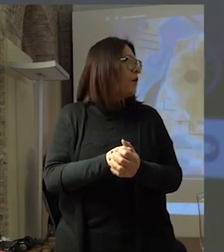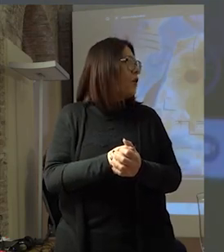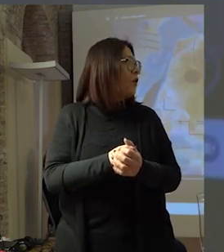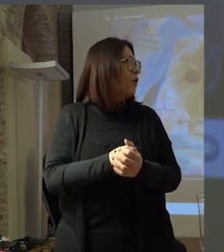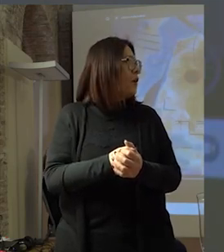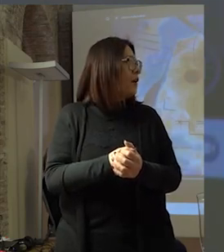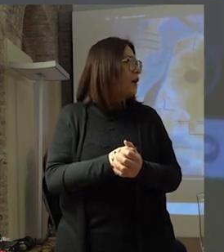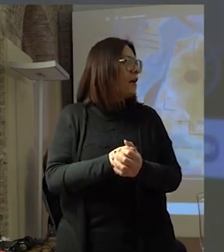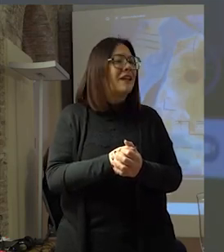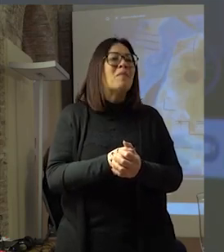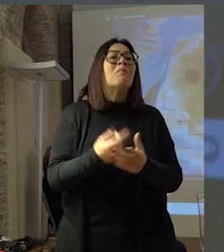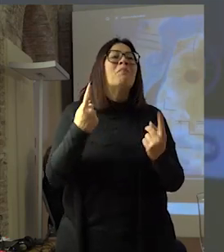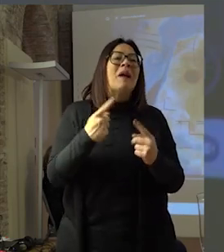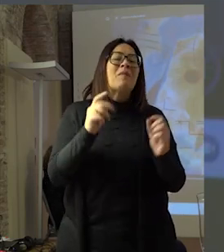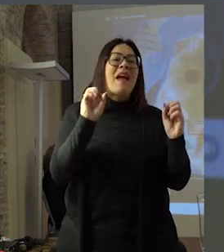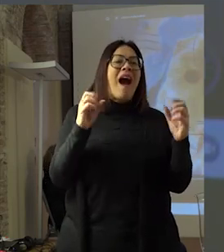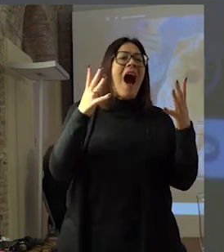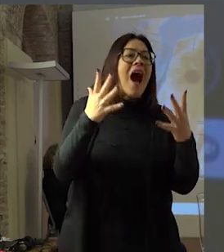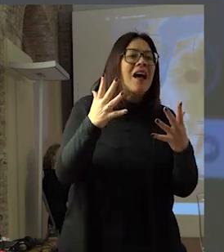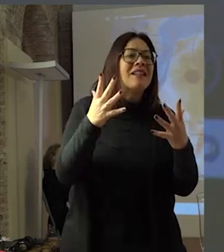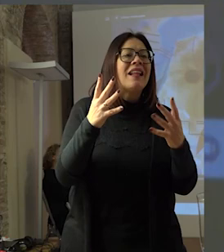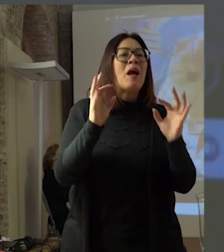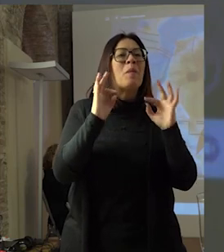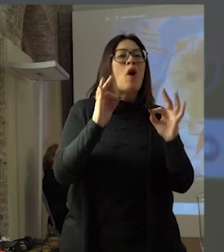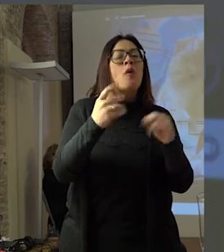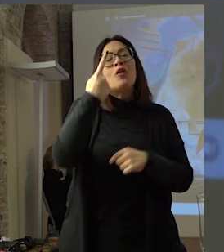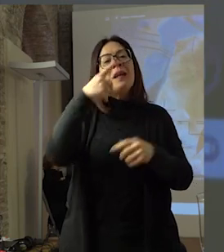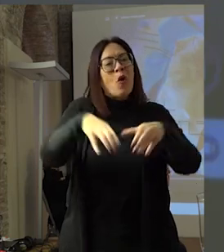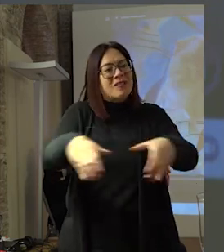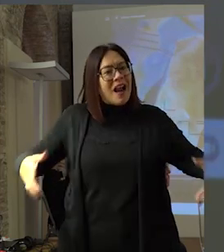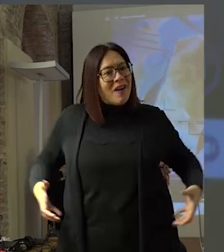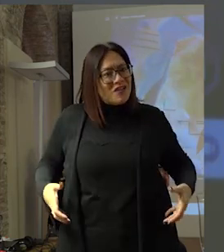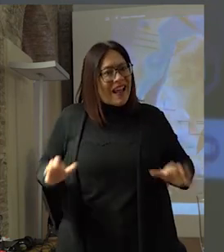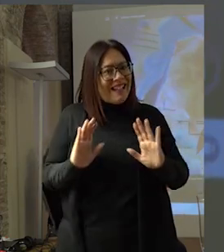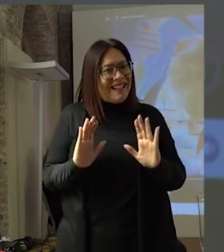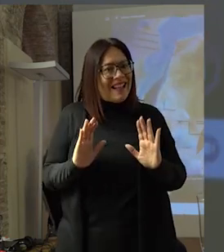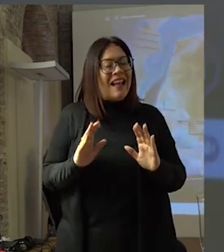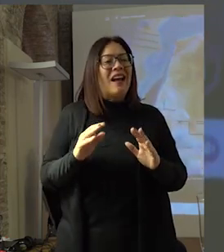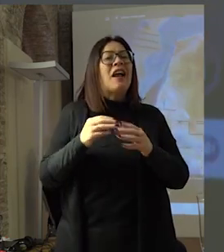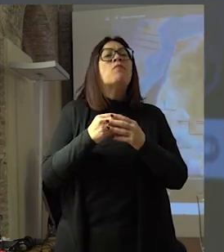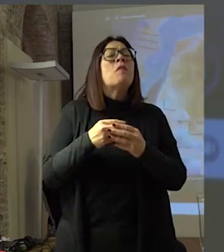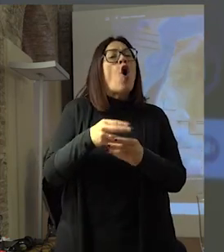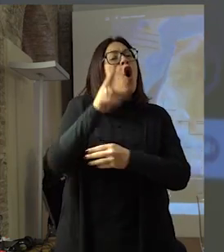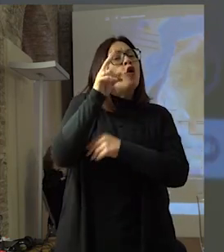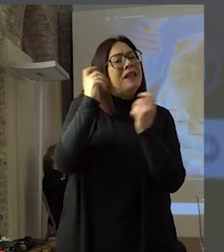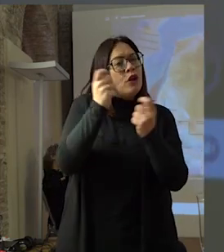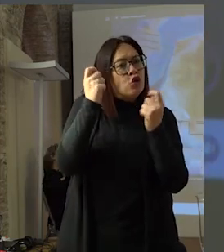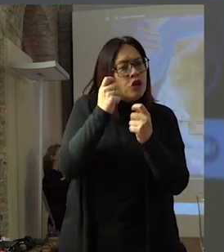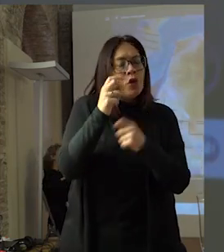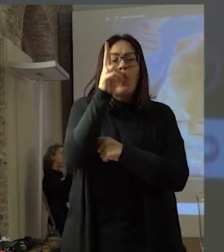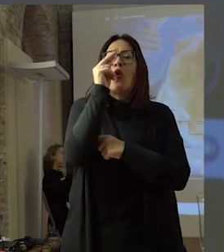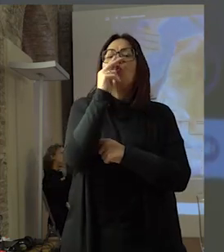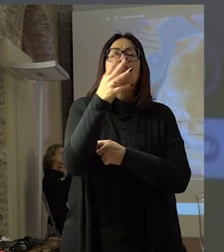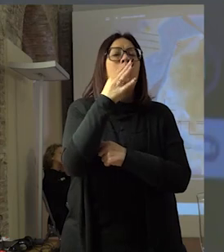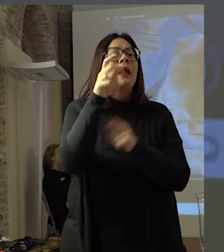un salvagente, perché ho conosciuto bellissime persone e tutti